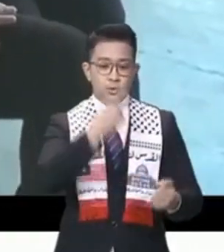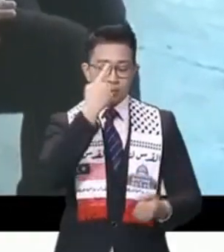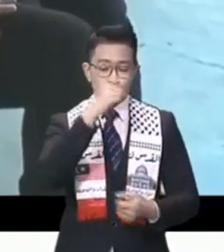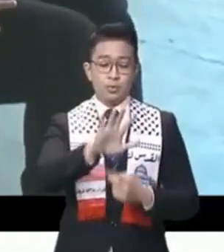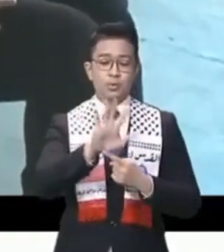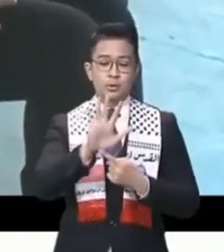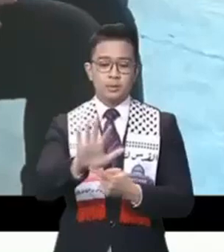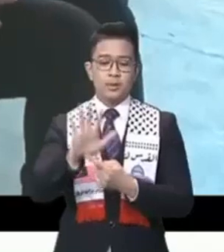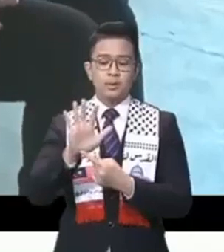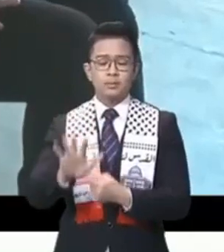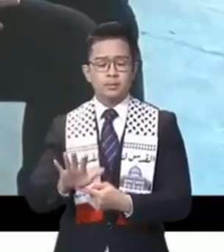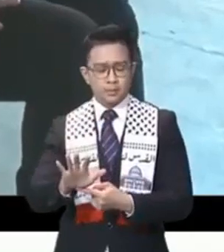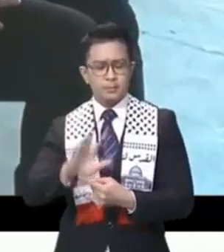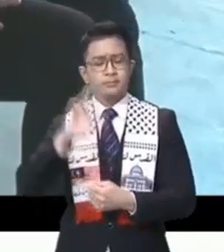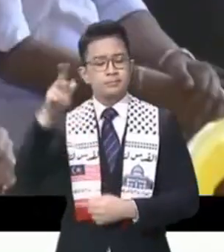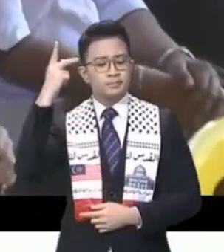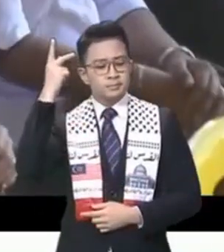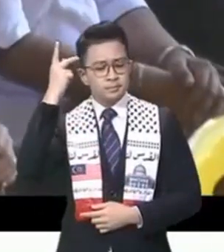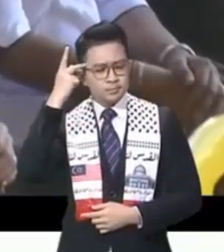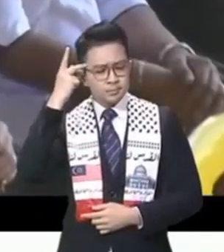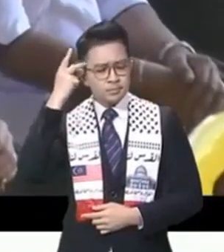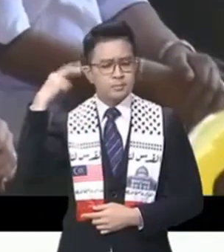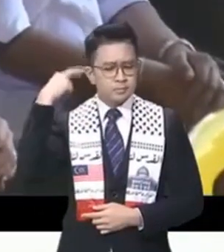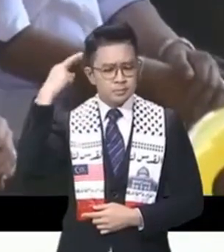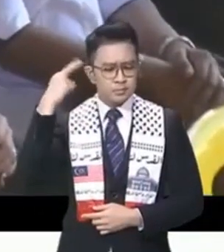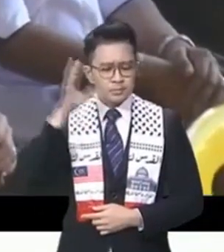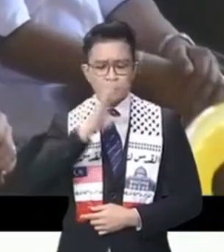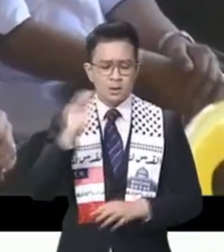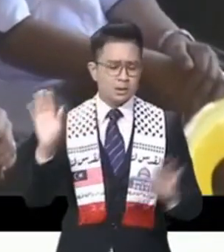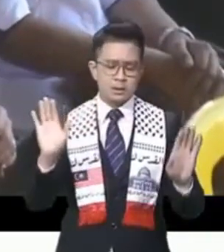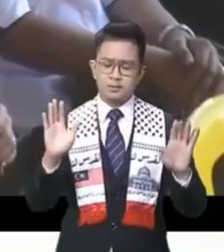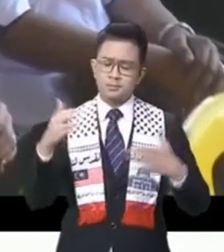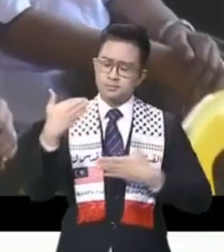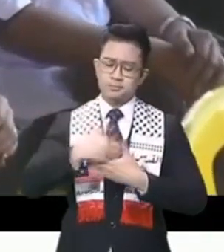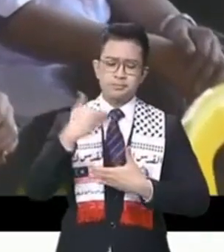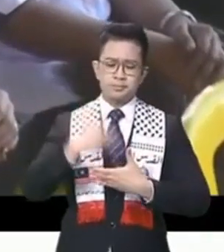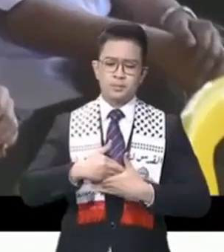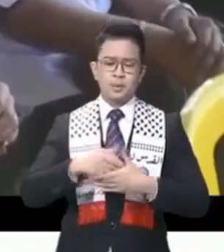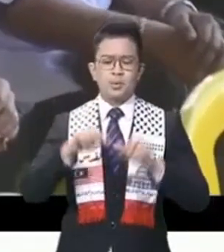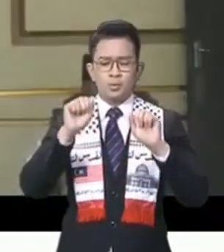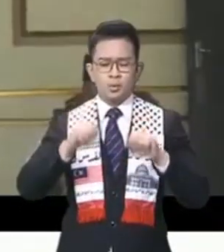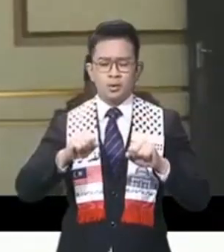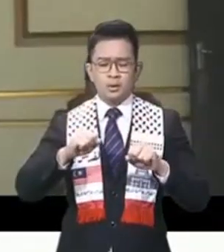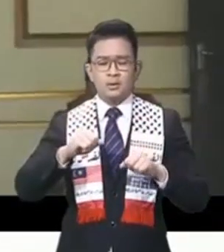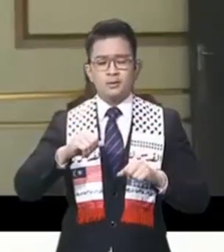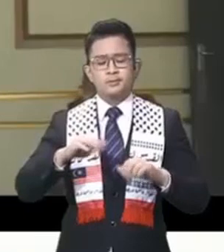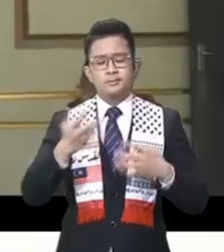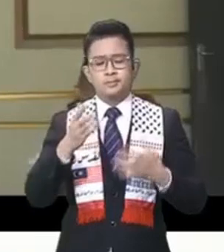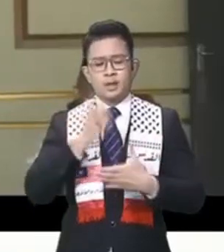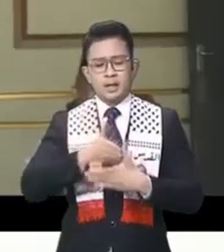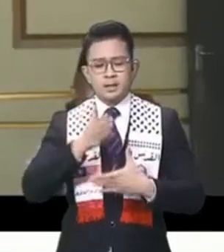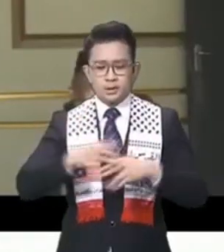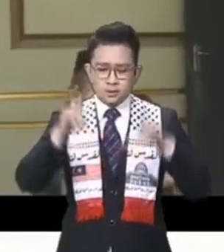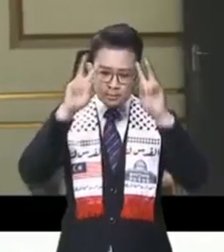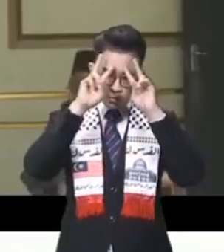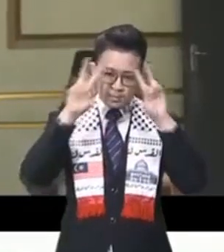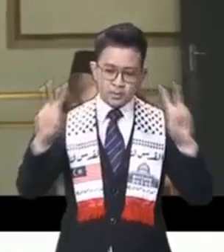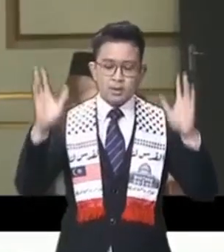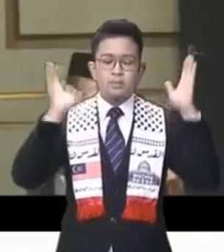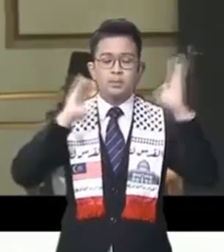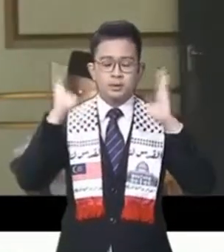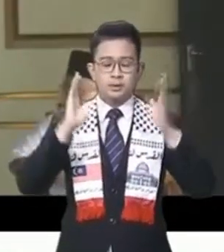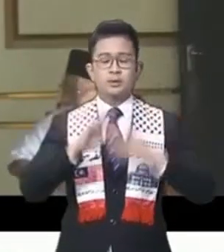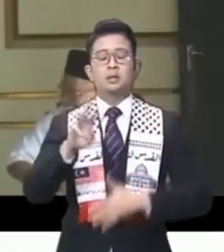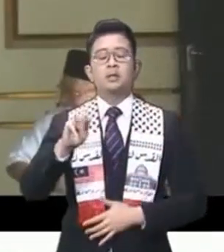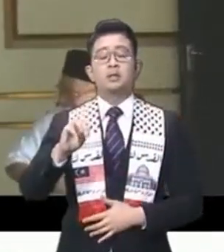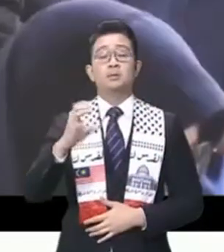berkempen secara rasional dan tidak menyentuh isu sensitif yang boleh mengganggu gugat keharmonian negara sehingga